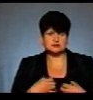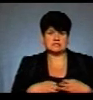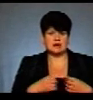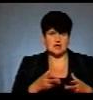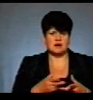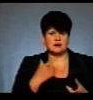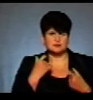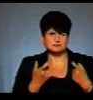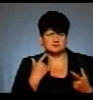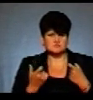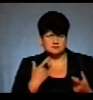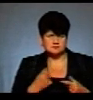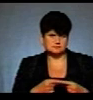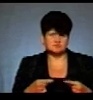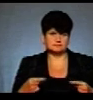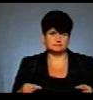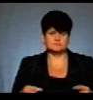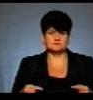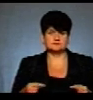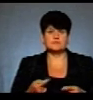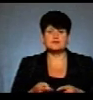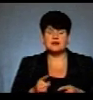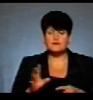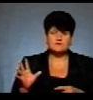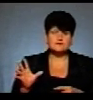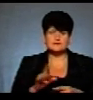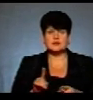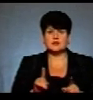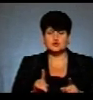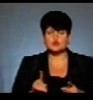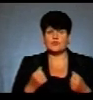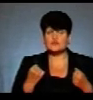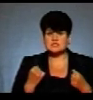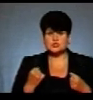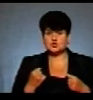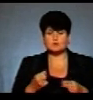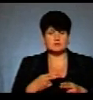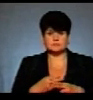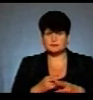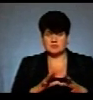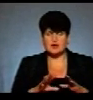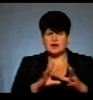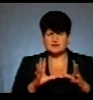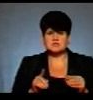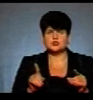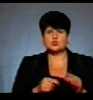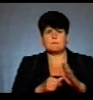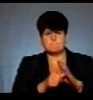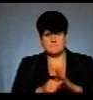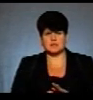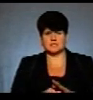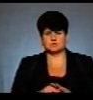прізвиська. Ну, тобто, все, що ніби фізично ми не завдаємо шкоди, але все, що принижує